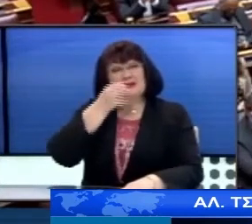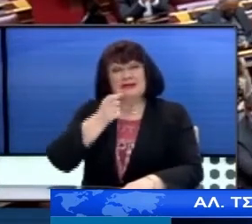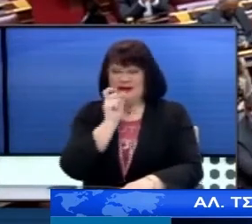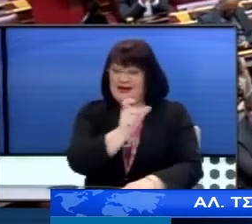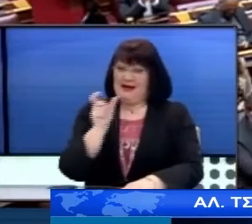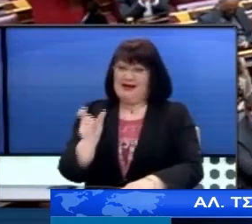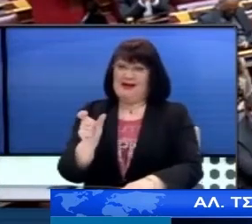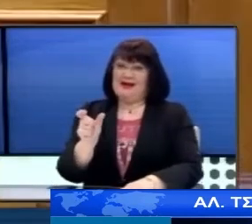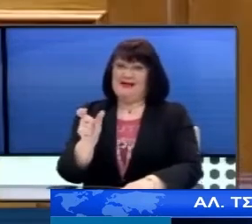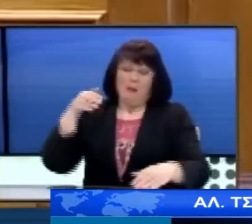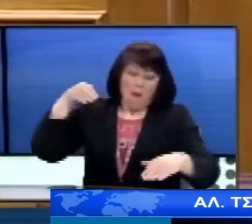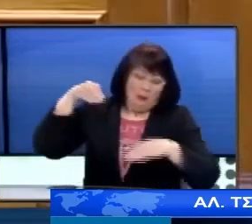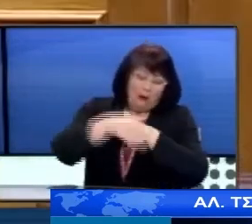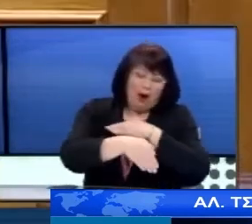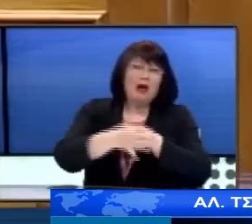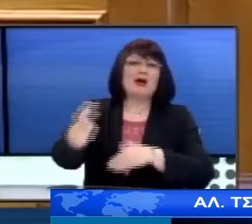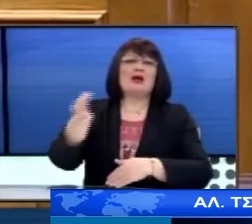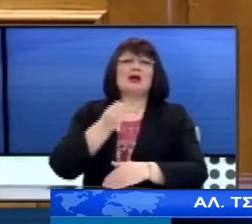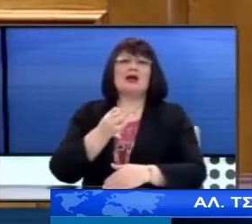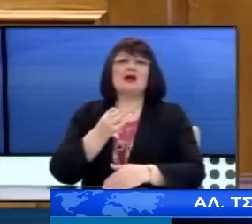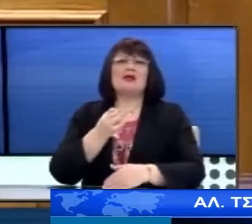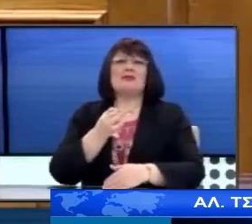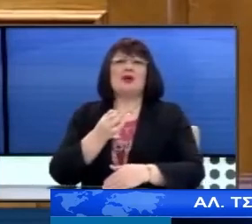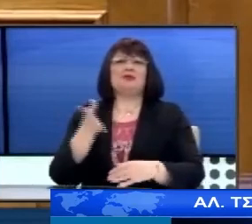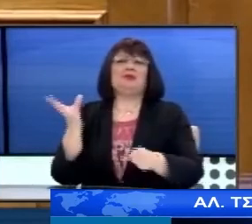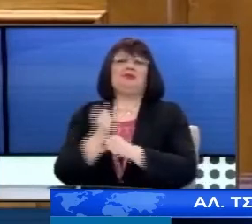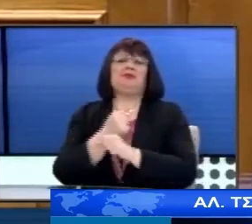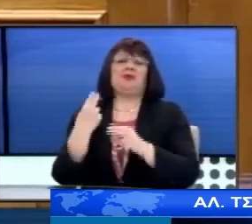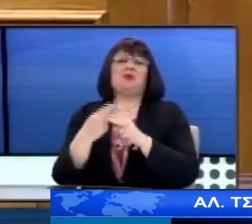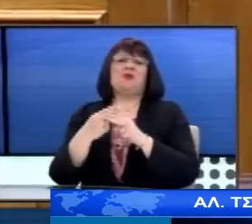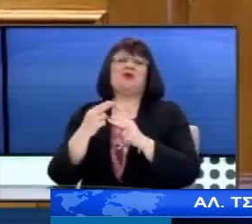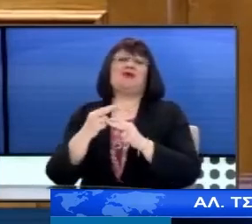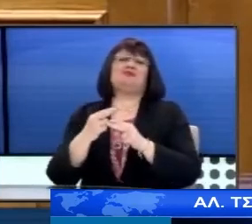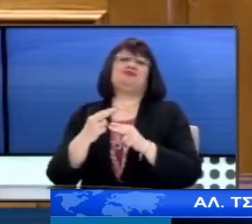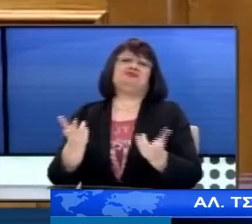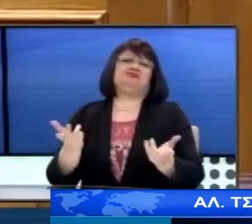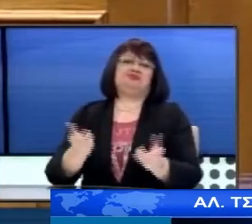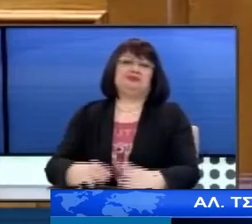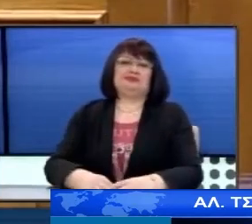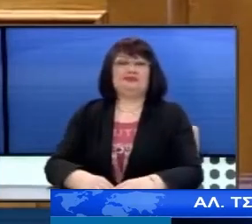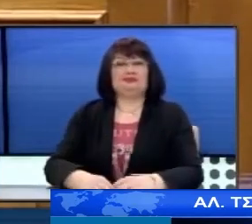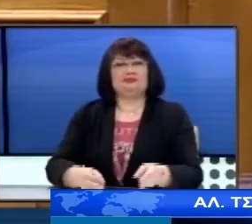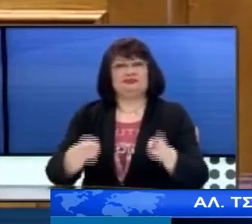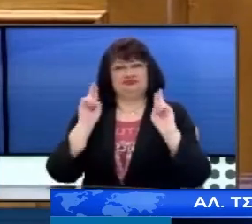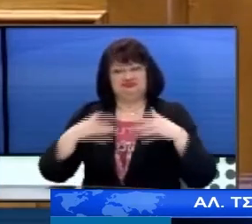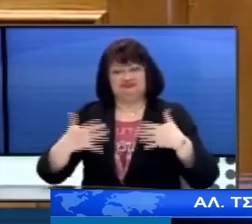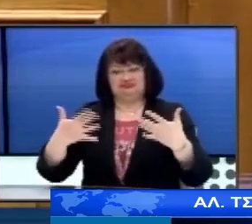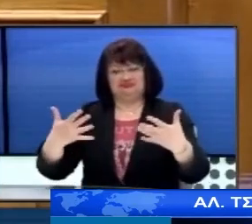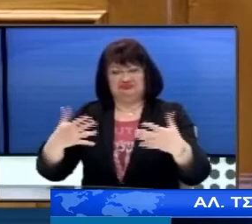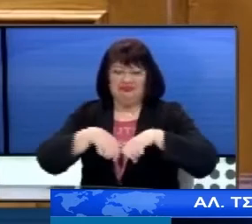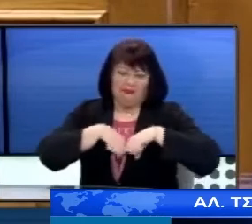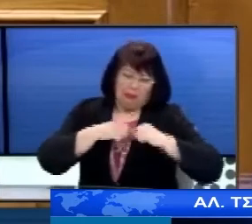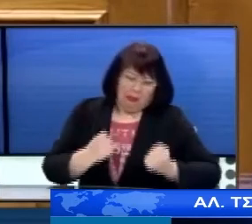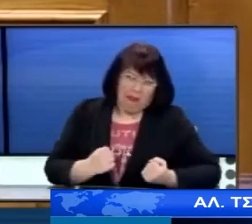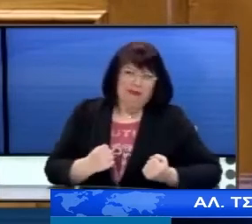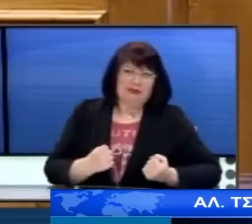χώρα πήγαινε ολοταχώς στα βράχια. Οι δείχτες έλεγαν τα ανάποδα. Η αισιοδοξία των ανθρώπων είχε